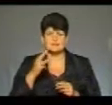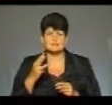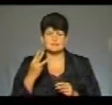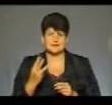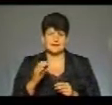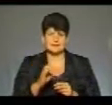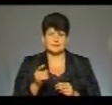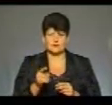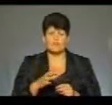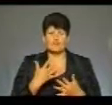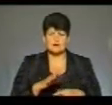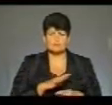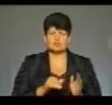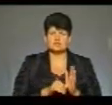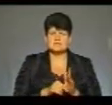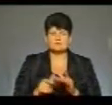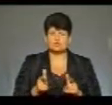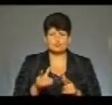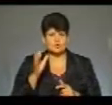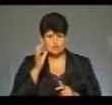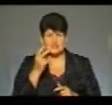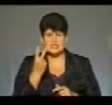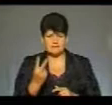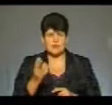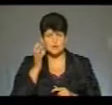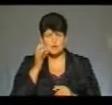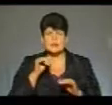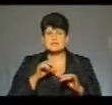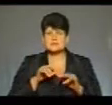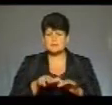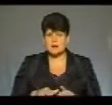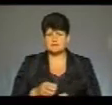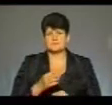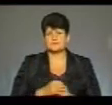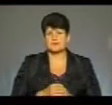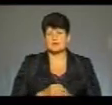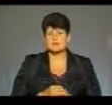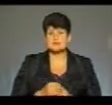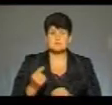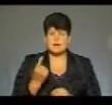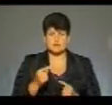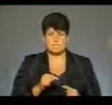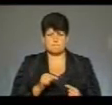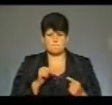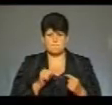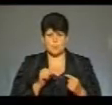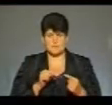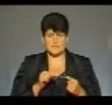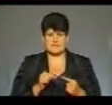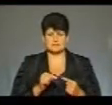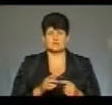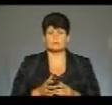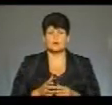Уже відбулося 6 підготовчих судових слухань і 2 слухання справи, повідомила Юлія Мамчак. Із першим протестом проти будівництва